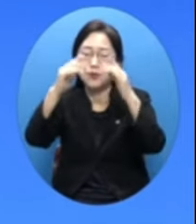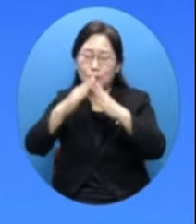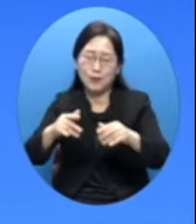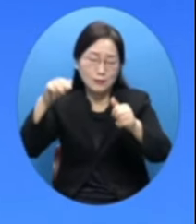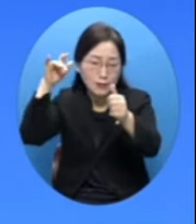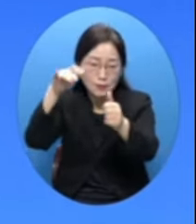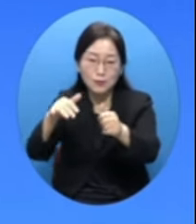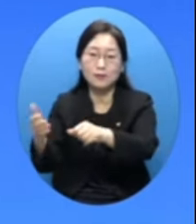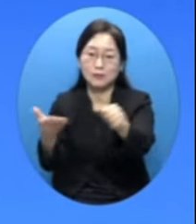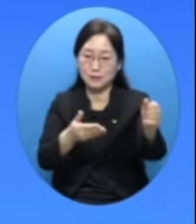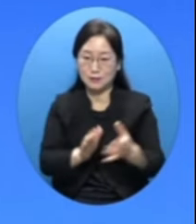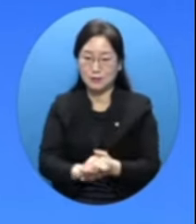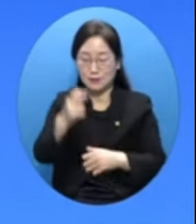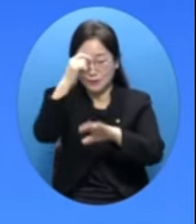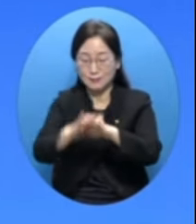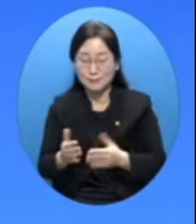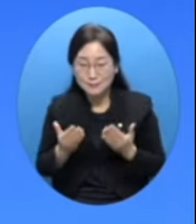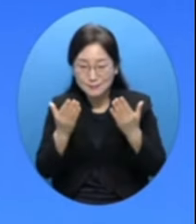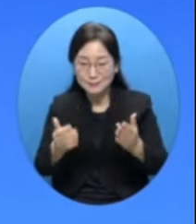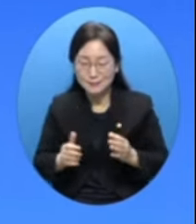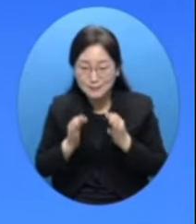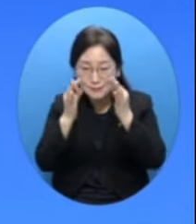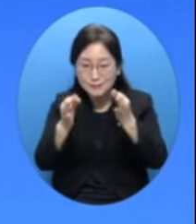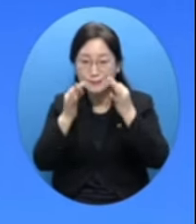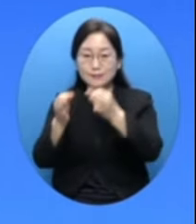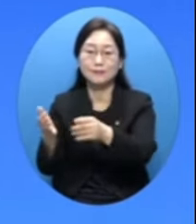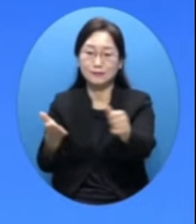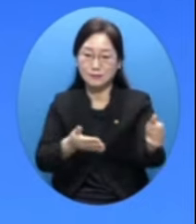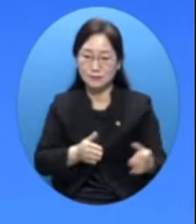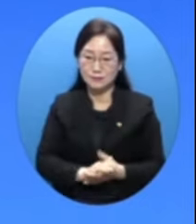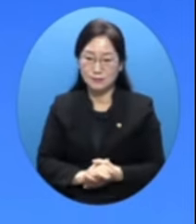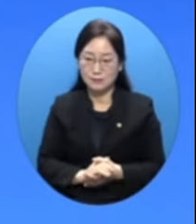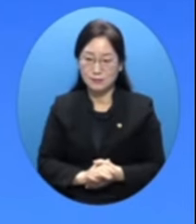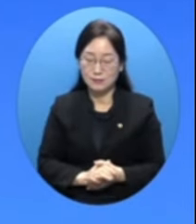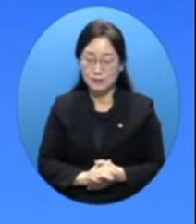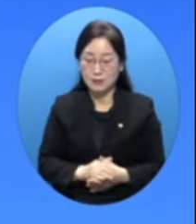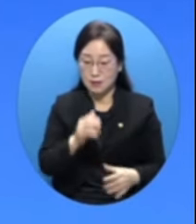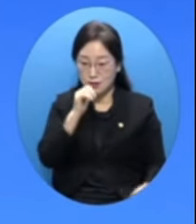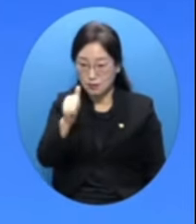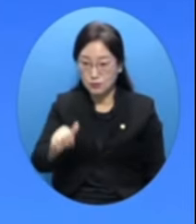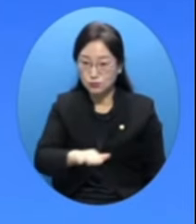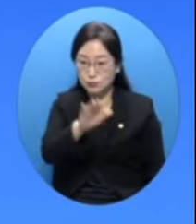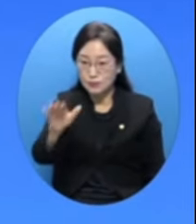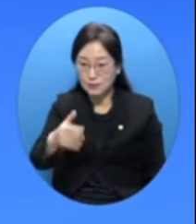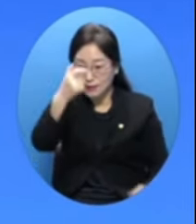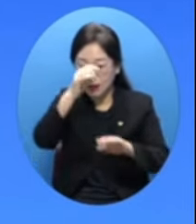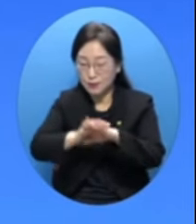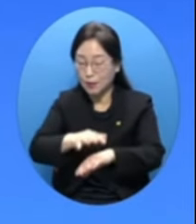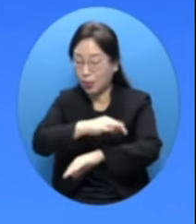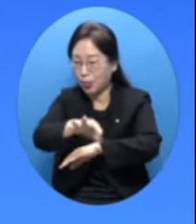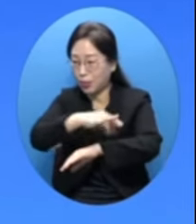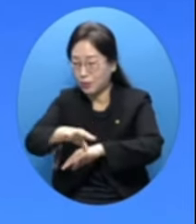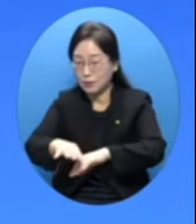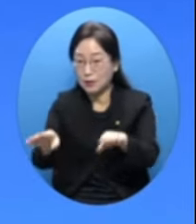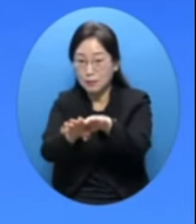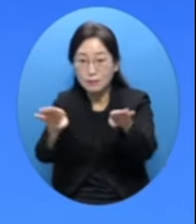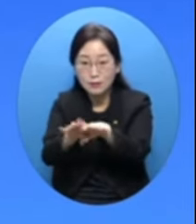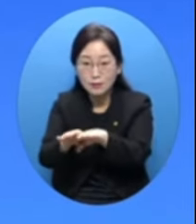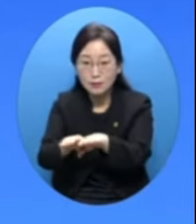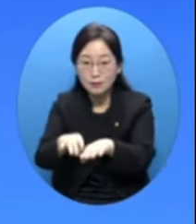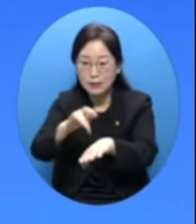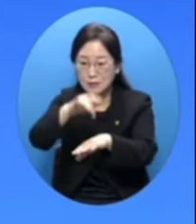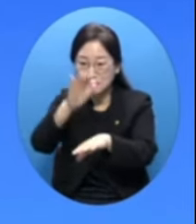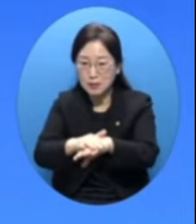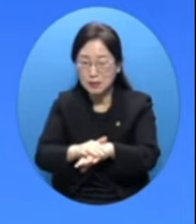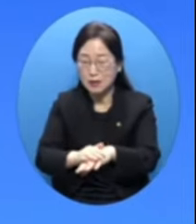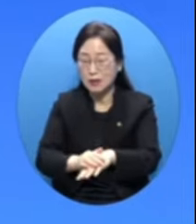되는 것입니다. 예배드리기를 힘써야 되는 것입니다. 어떤 경우도 우리가 예배를 소홀히 하고 예배를 빠지거나 습관적으로